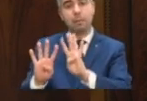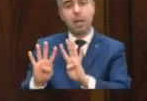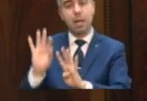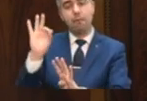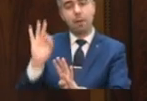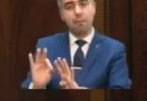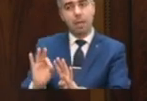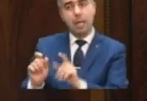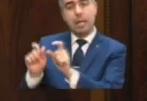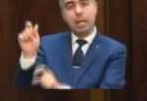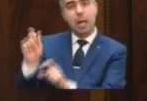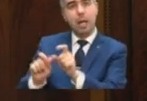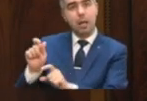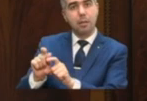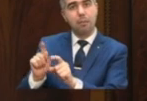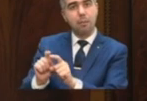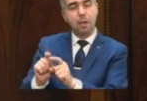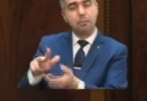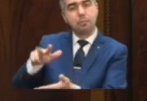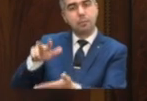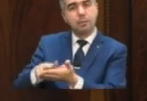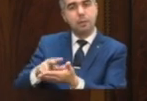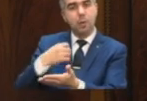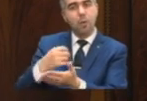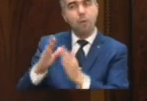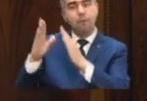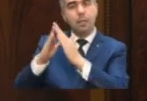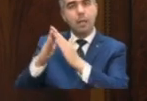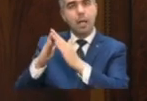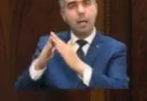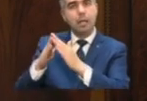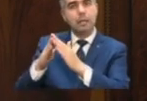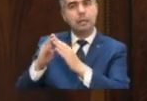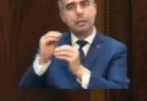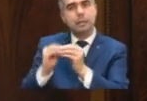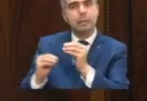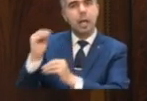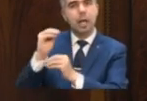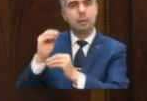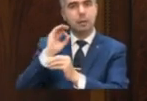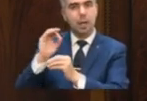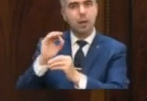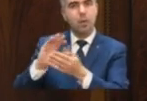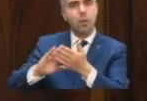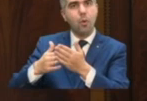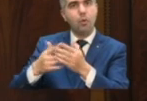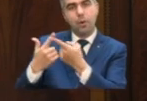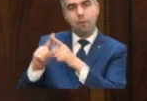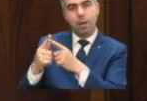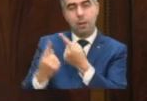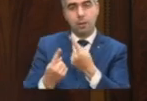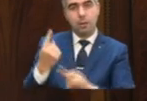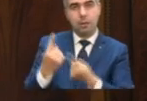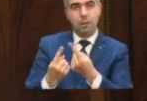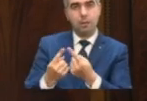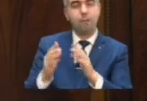لي زوتوريزاسيون راه كيطلبوها للسكن الفردي، لان بغى انه يزيد شي بيت ولا بغى يزيد سطح ولا بغى يزيد حوش ولا بغى يزيد شي حاجه ديالو